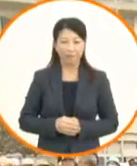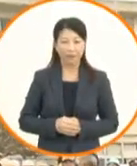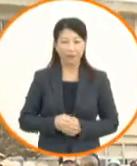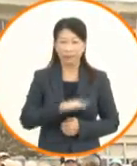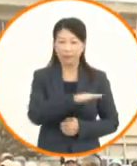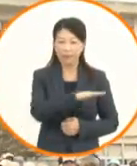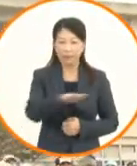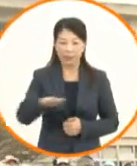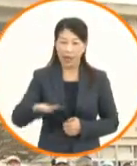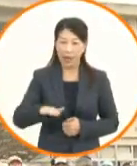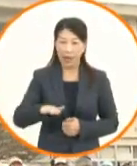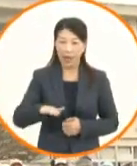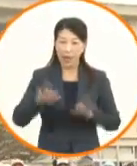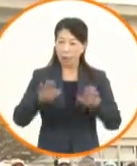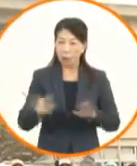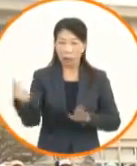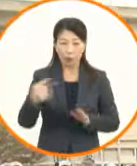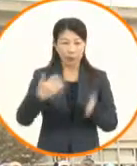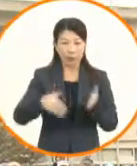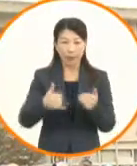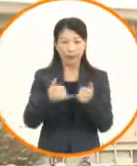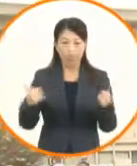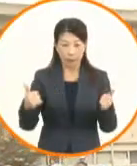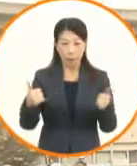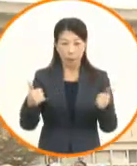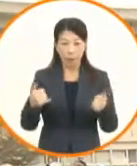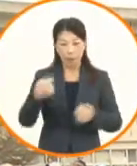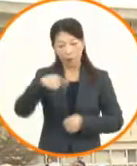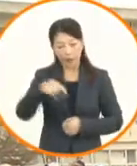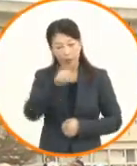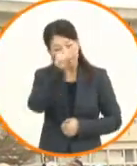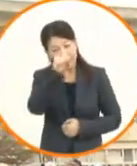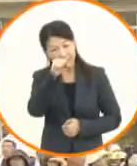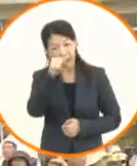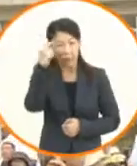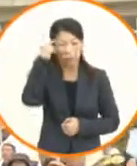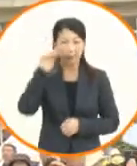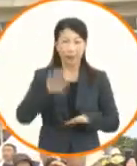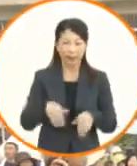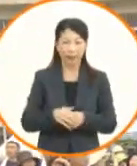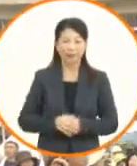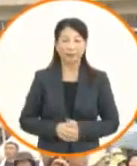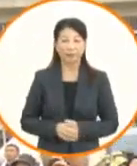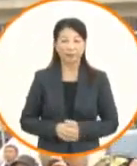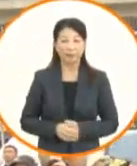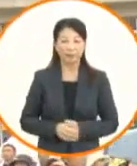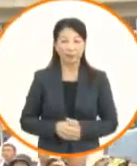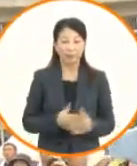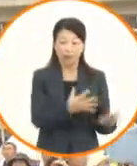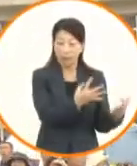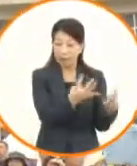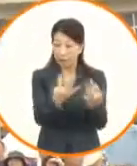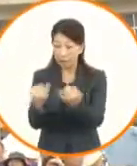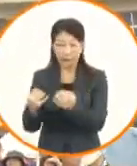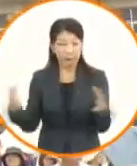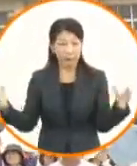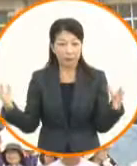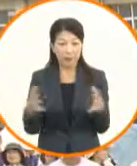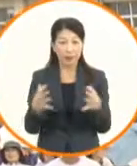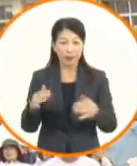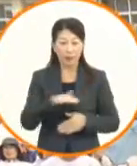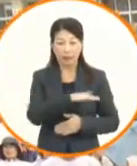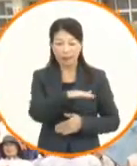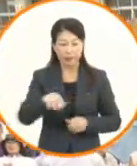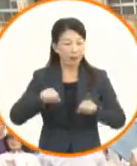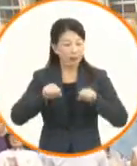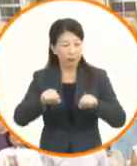みんなに今日来てなかった人とかにも教えれるといいなと思います。 こんなにたくさんの方が集まって皆さん頑